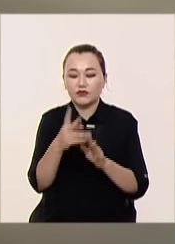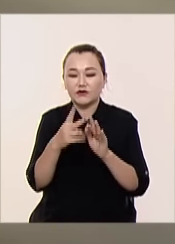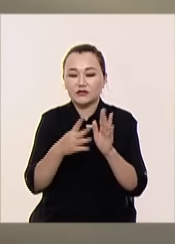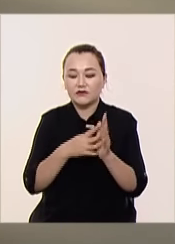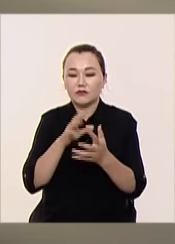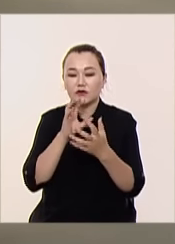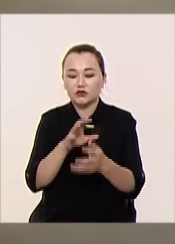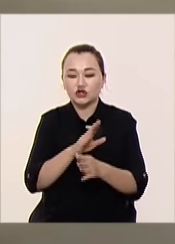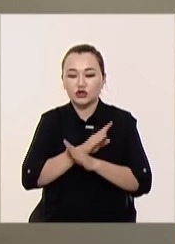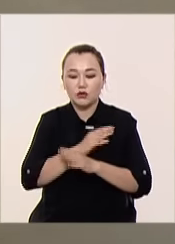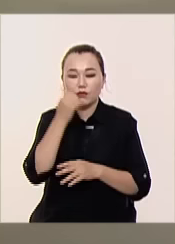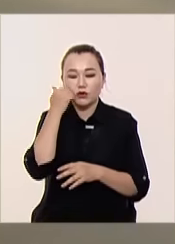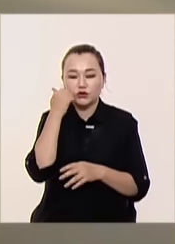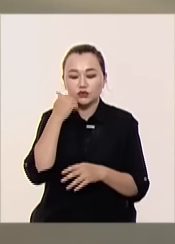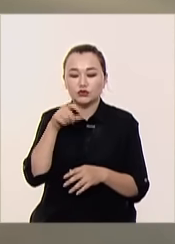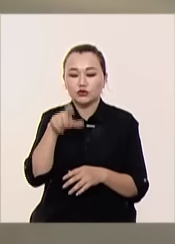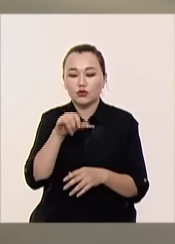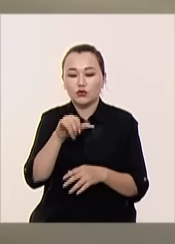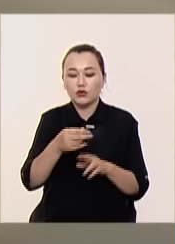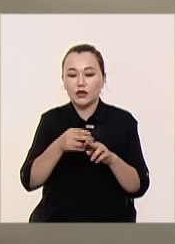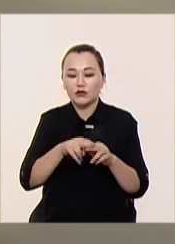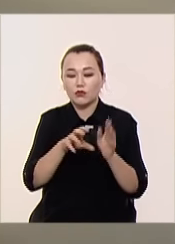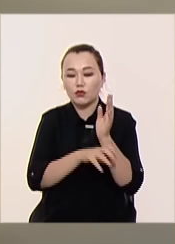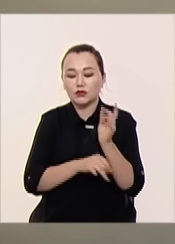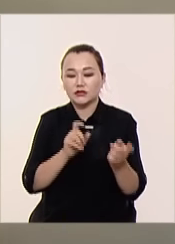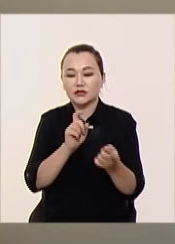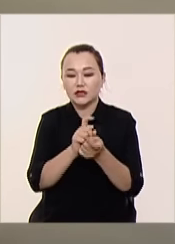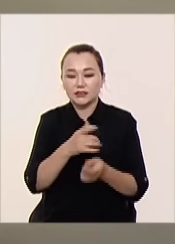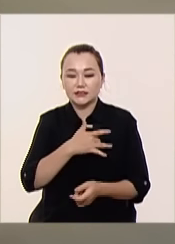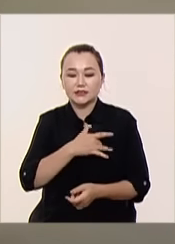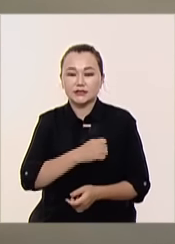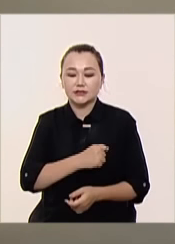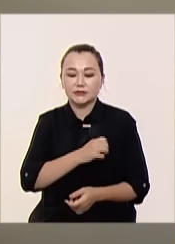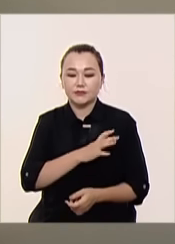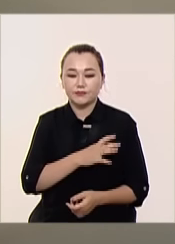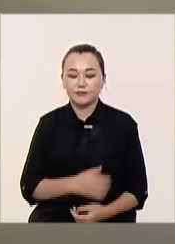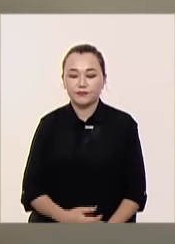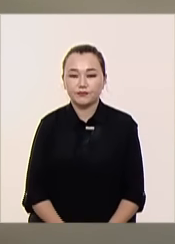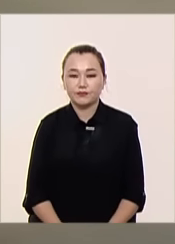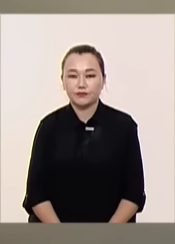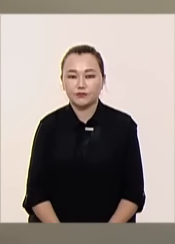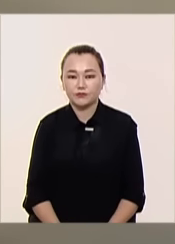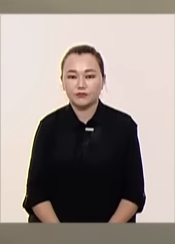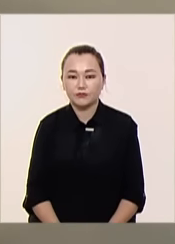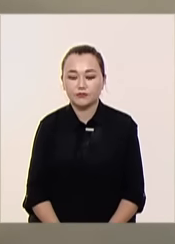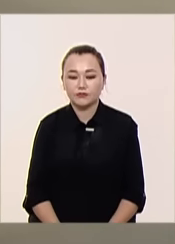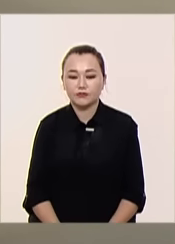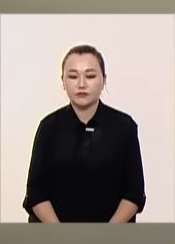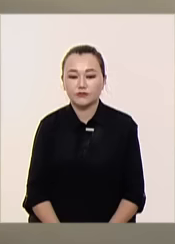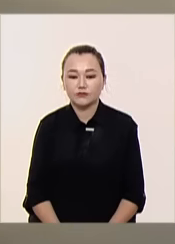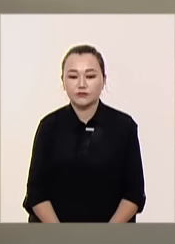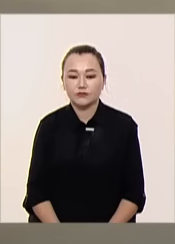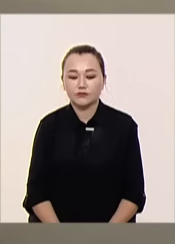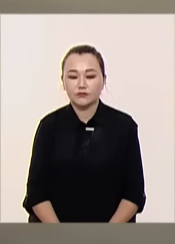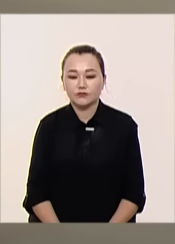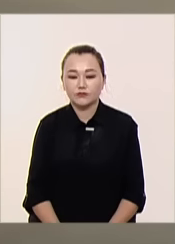автобусе скончался пожилой пассажир, у которого после скандала не выдержало сердце. Лейла Осова, Жомарт Кудайбергенов, Информбюро